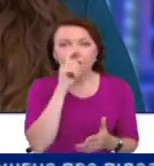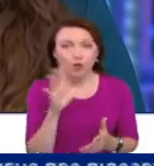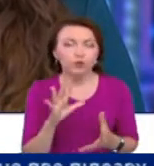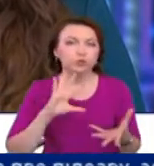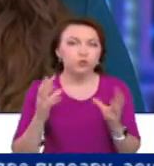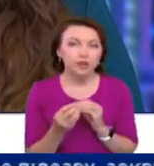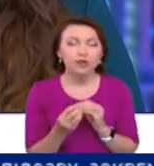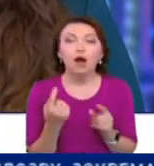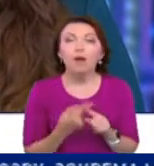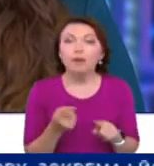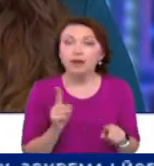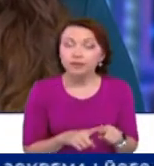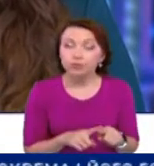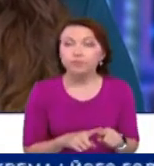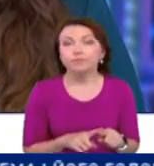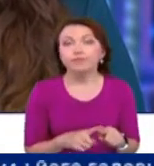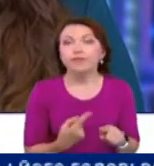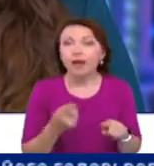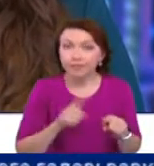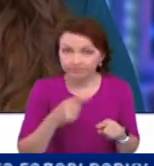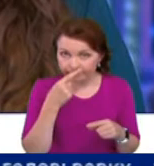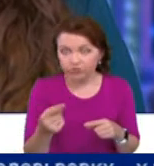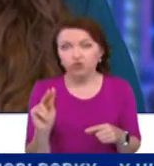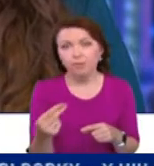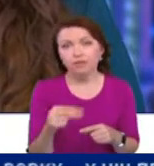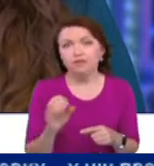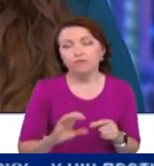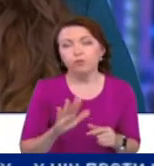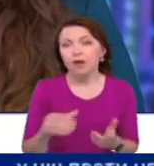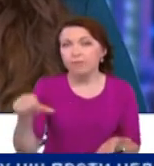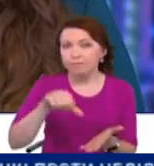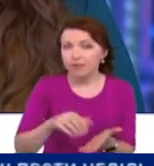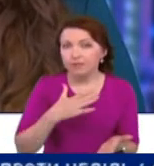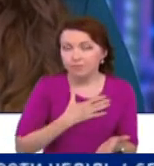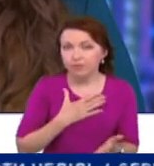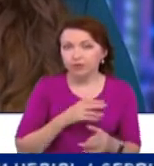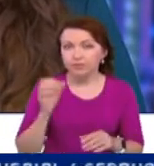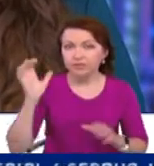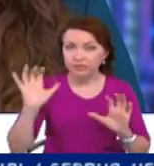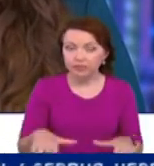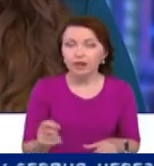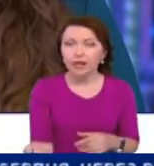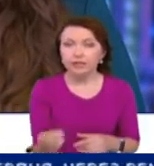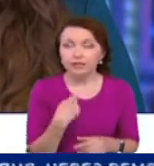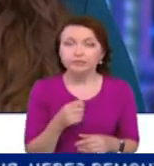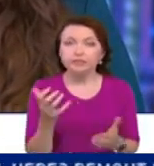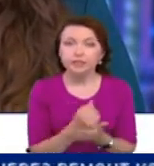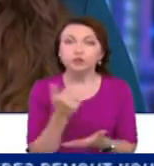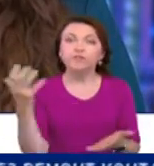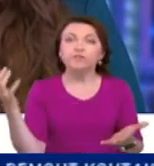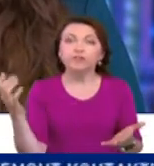результат. Поэтому на этом чемпионате Европы перед нами наш президент ставит задачу выиграть. Ну, а мы перед